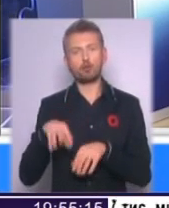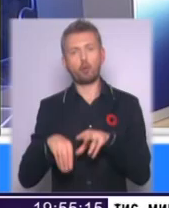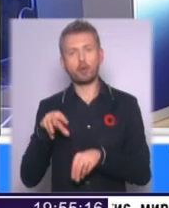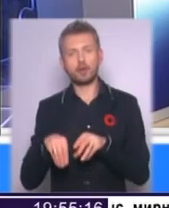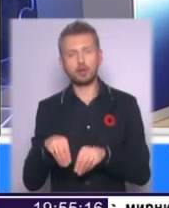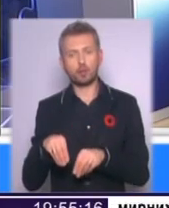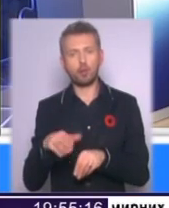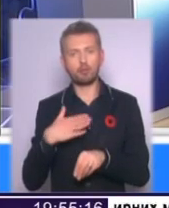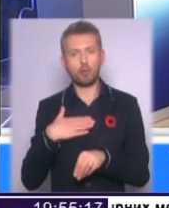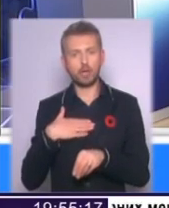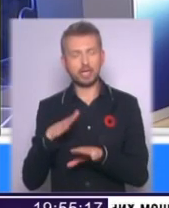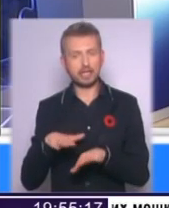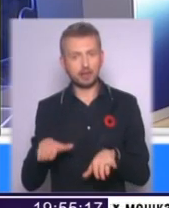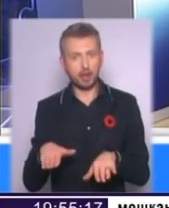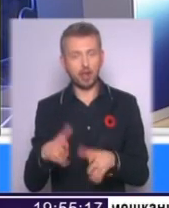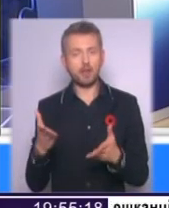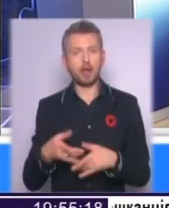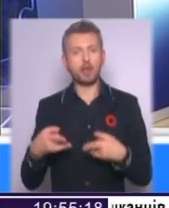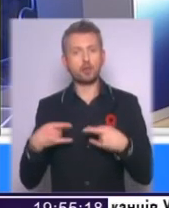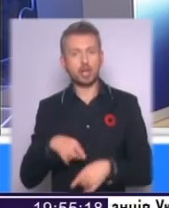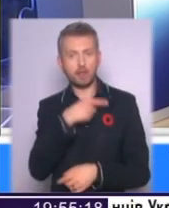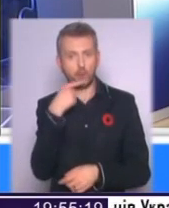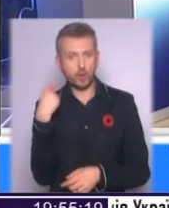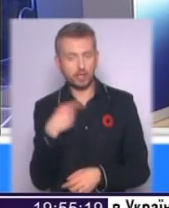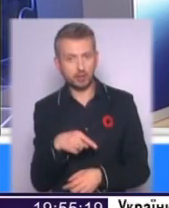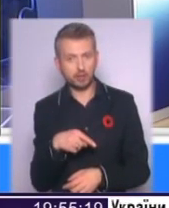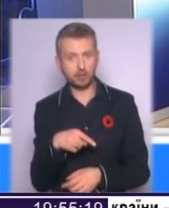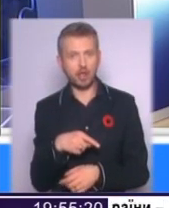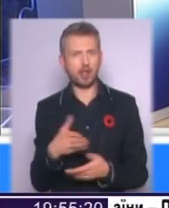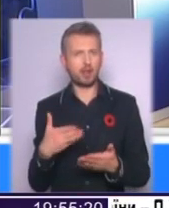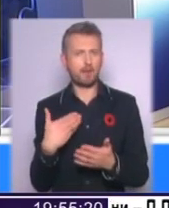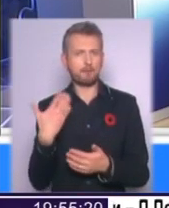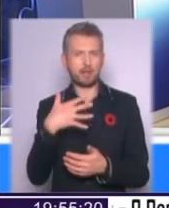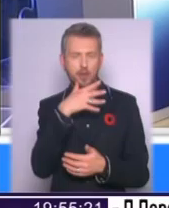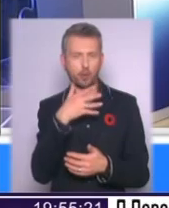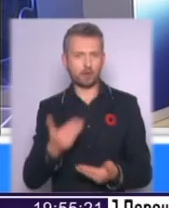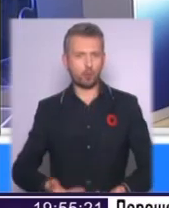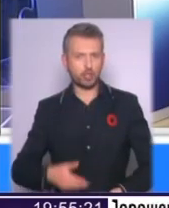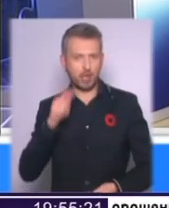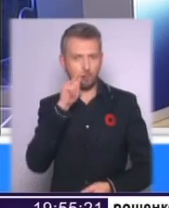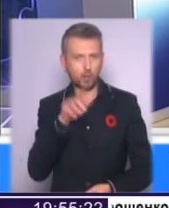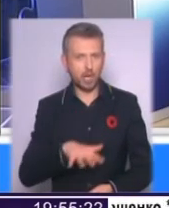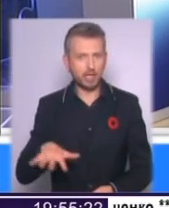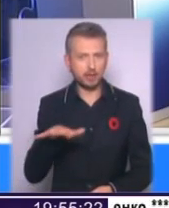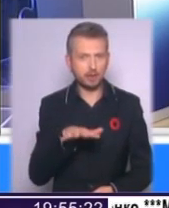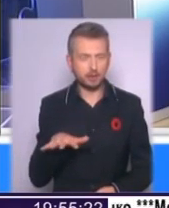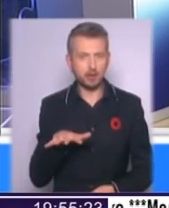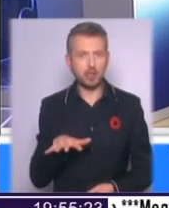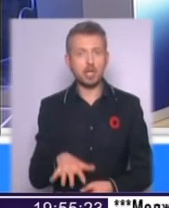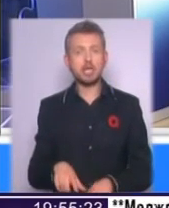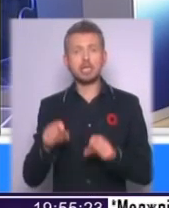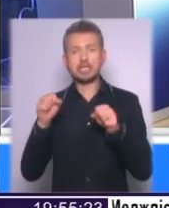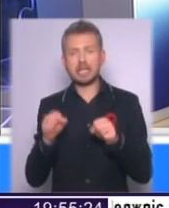моїх дітей, яка народилася в Росії, десь 50 років прожила в Україні, так, сидить